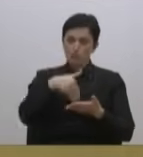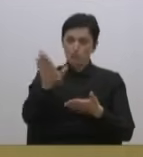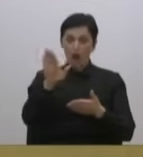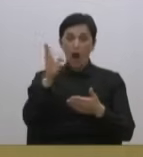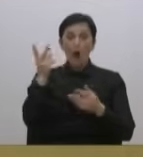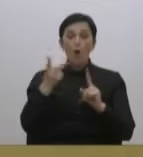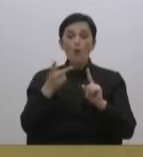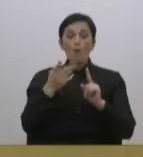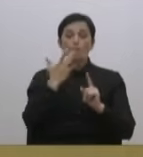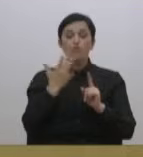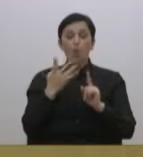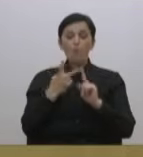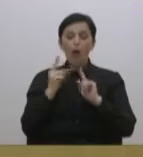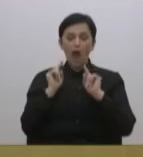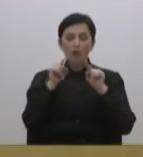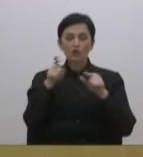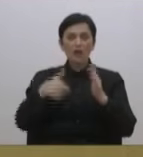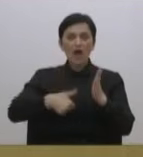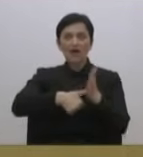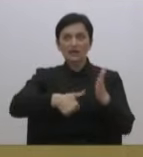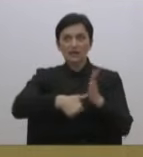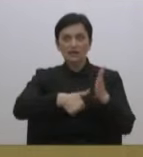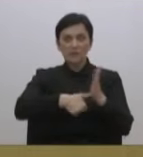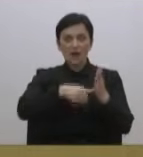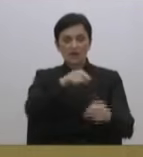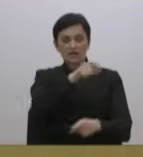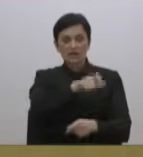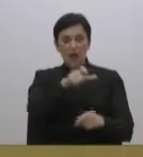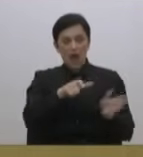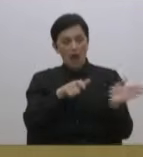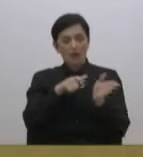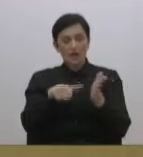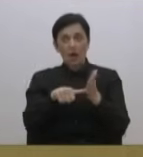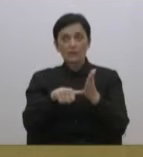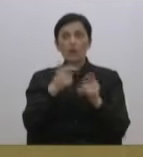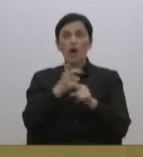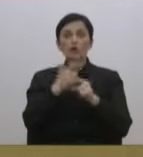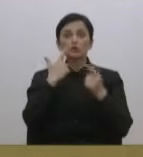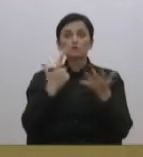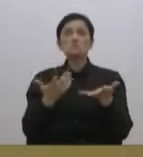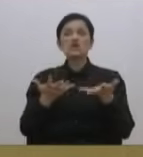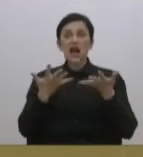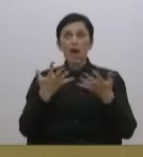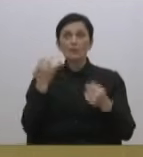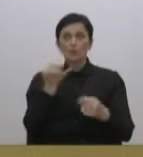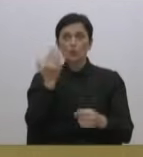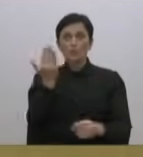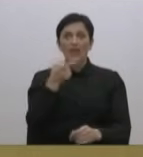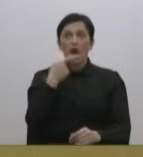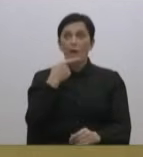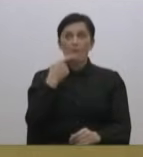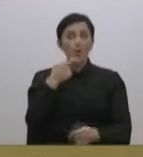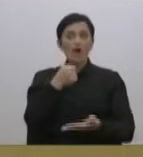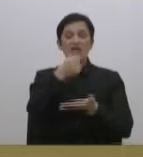მოსვლაში პოლიტიკურში, რაღაცნაირად ეხმარებით ამ ხალხს. ამიტომ ძალიან კაფიოდ მაინტერესებს. ხო ამბობთ რომ